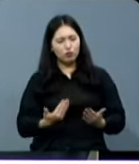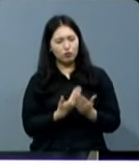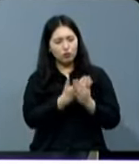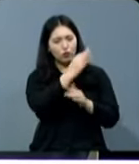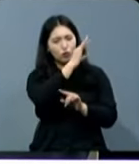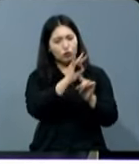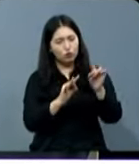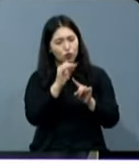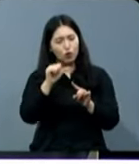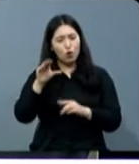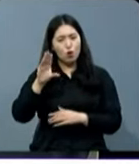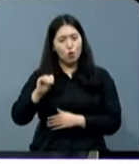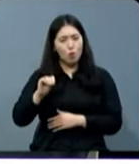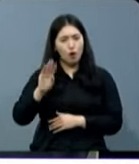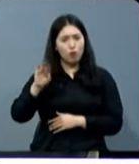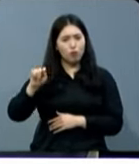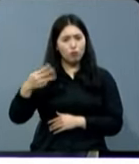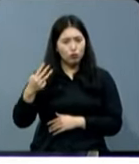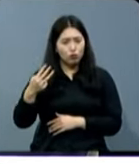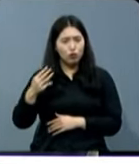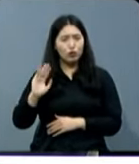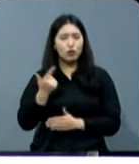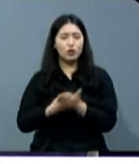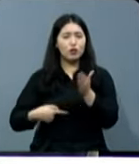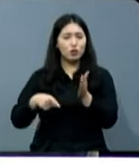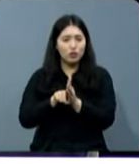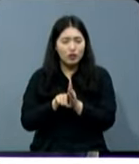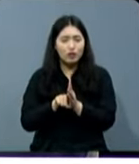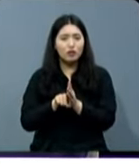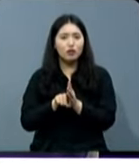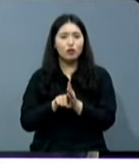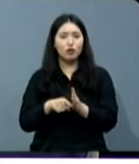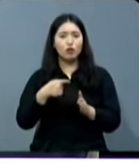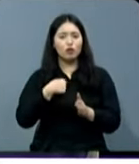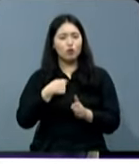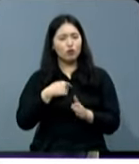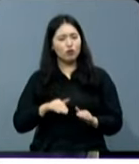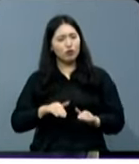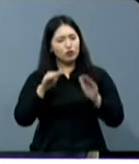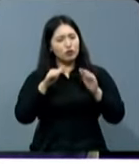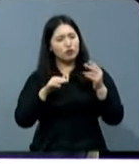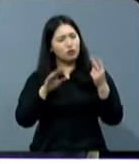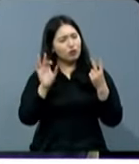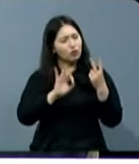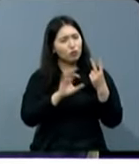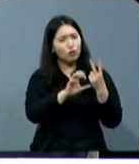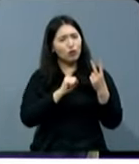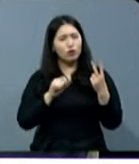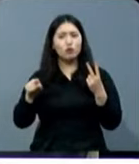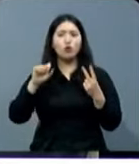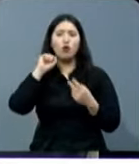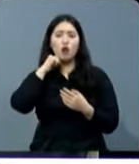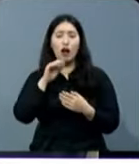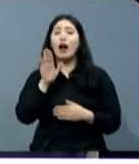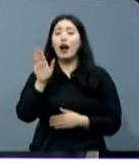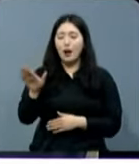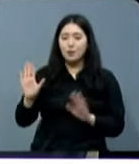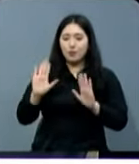5만 불까지 가려면 지금 상당히 우리 성장률이 2, 3% 갖고 1% 갖고 아니, 어렵죠. 3%가 됐다고 치고.